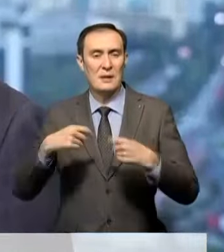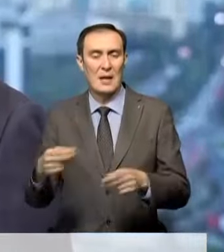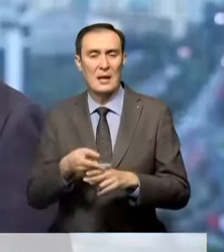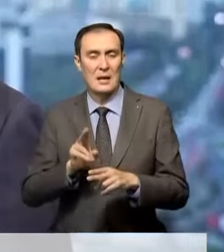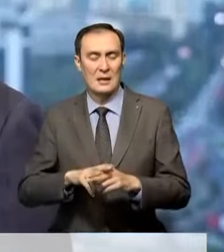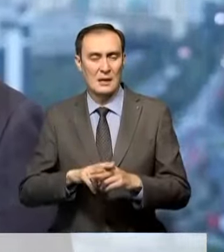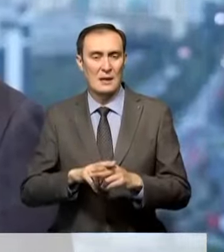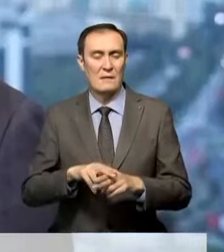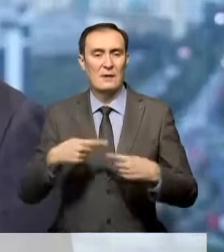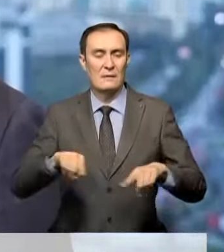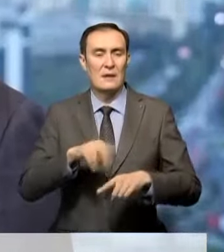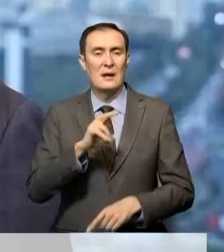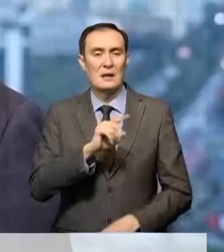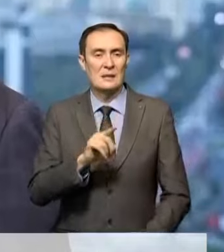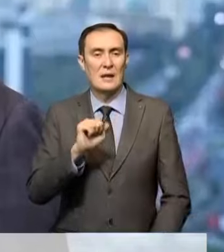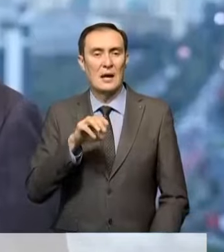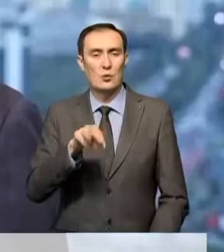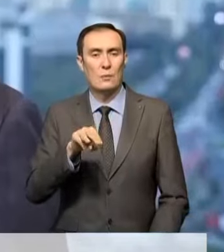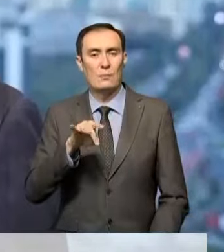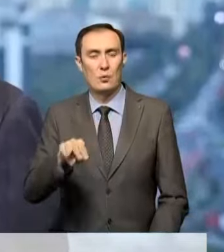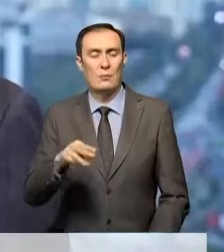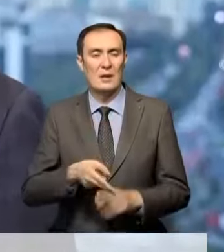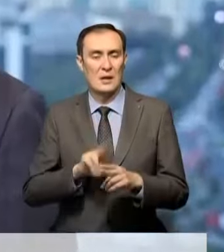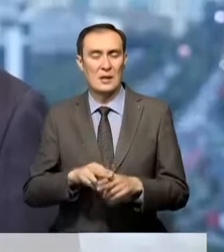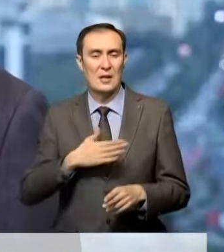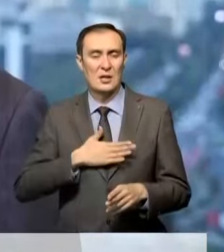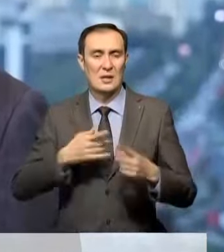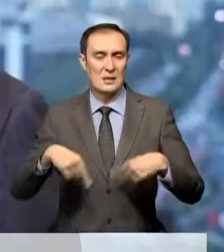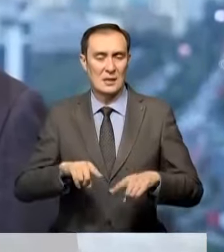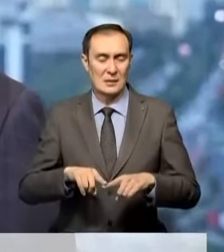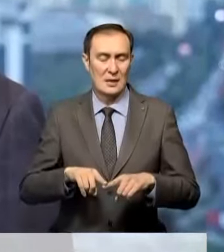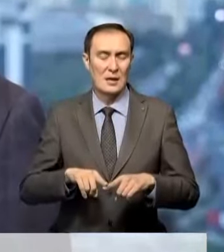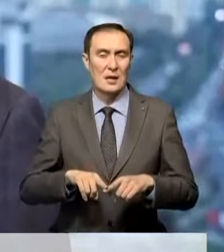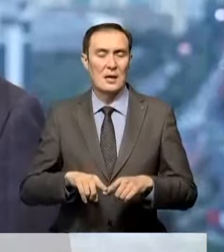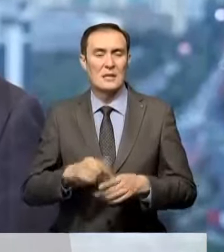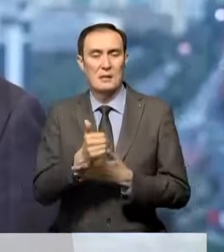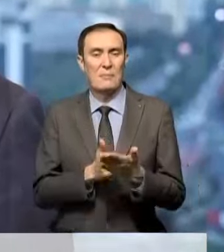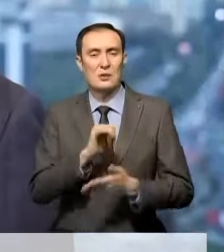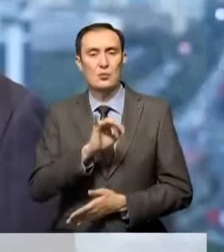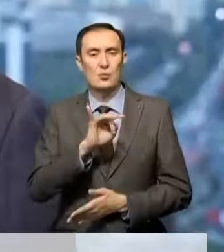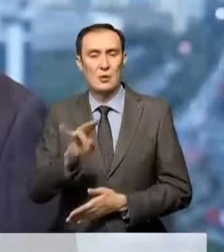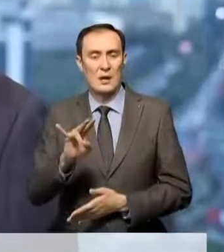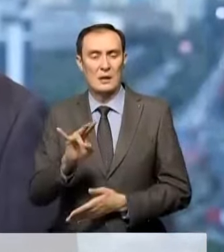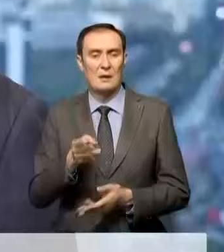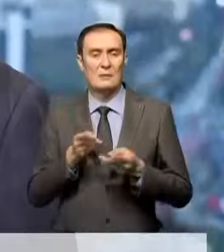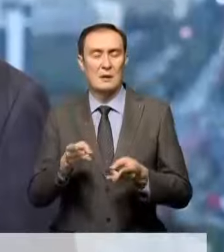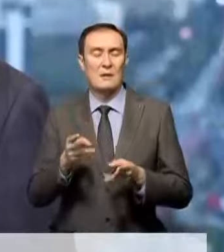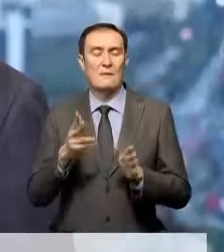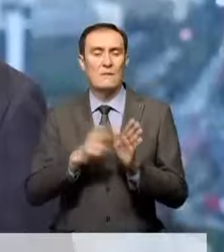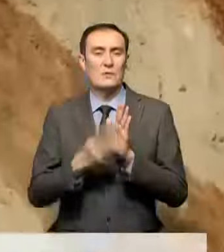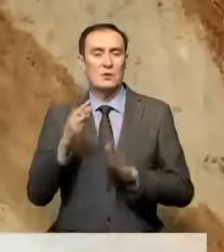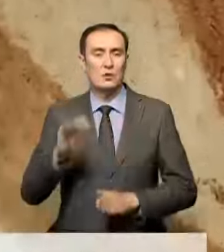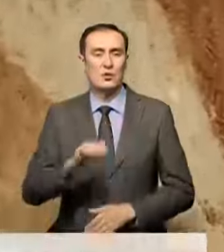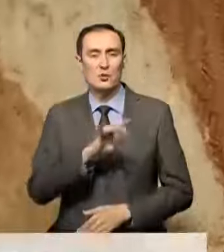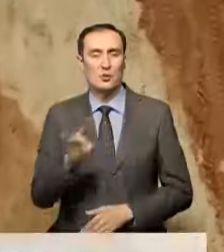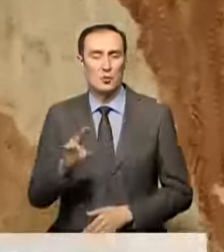в ТО «Казатомпром Сауран». Это наша 100% дочерняя организация. Здесь запасы урана оценивается 83 тысячи